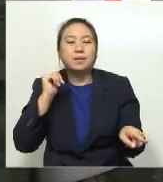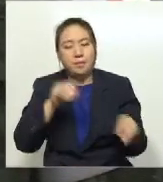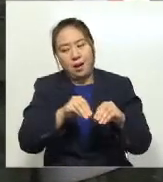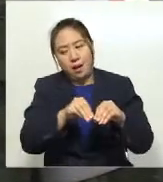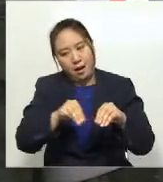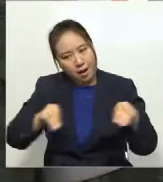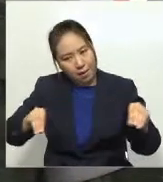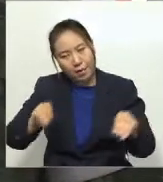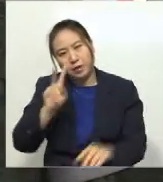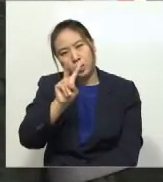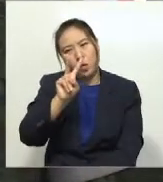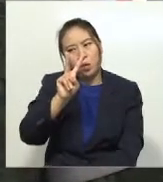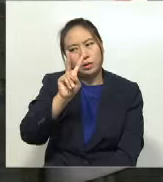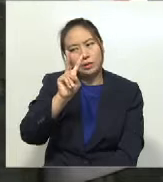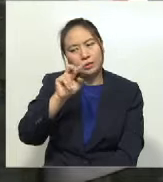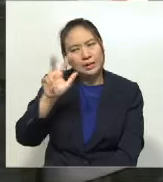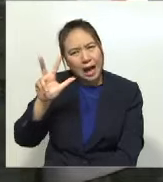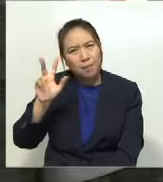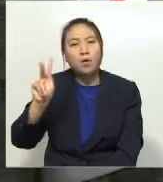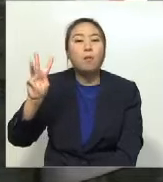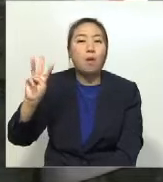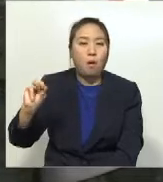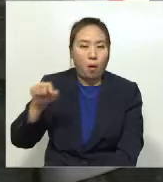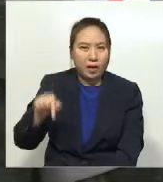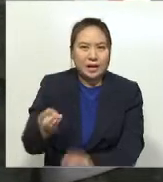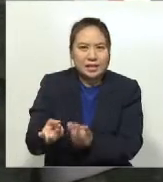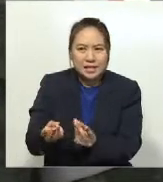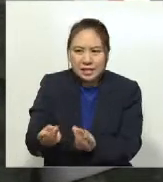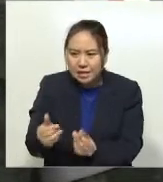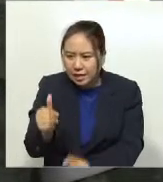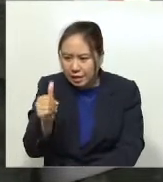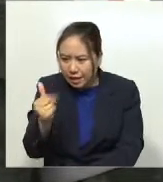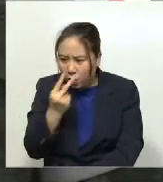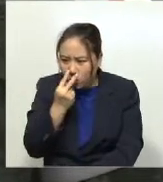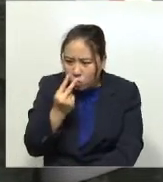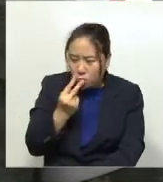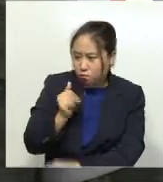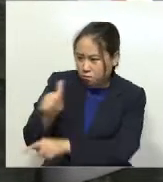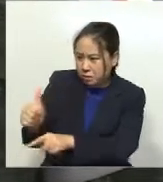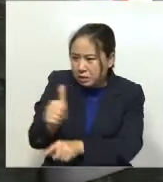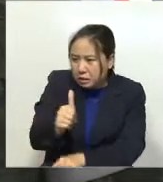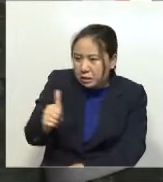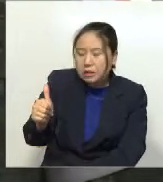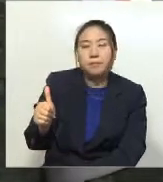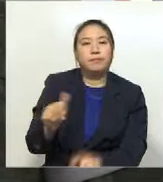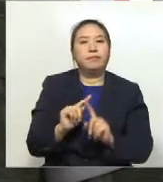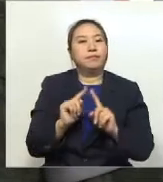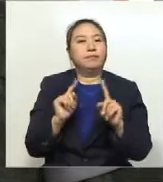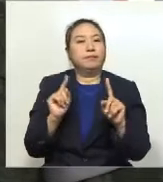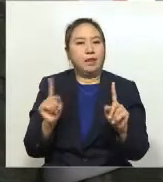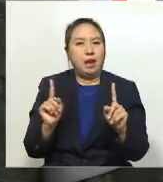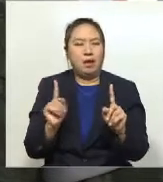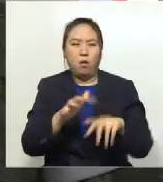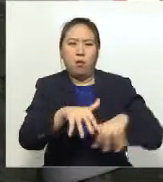หรือ3กิโลเมตรนะครับตรงนี้มีเนื้อที่ดีแล้วก็ทุกส่วนเห็นว่าเหมาะสมนะครับแต่ก็ยังอาจจะชาวบ้าน